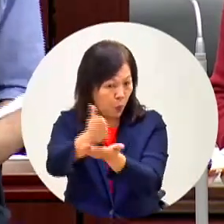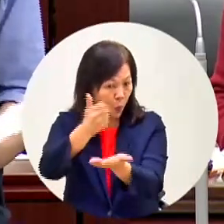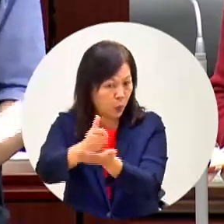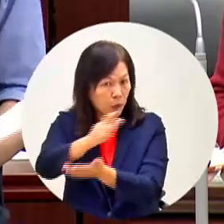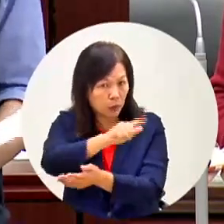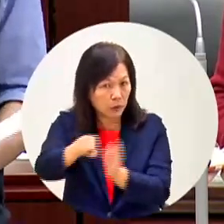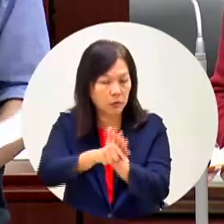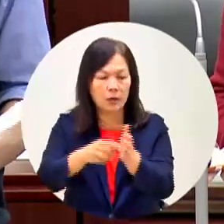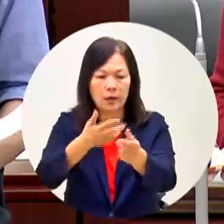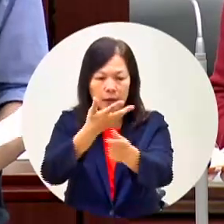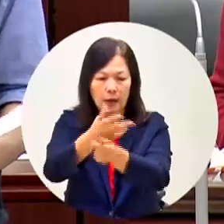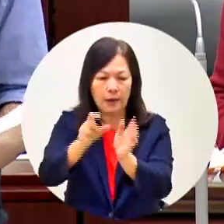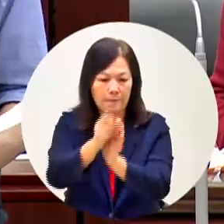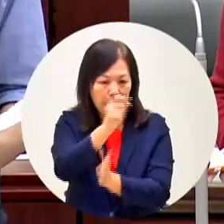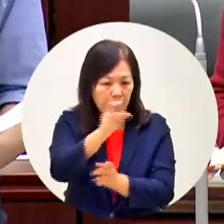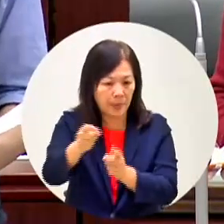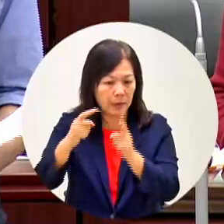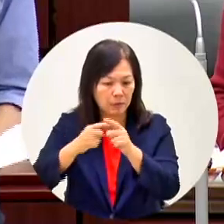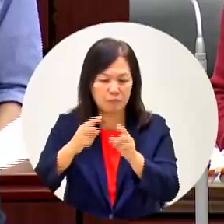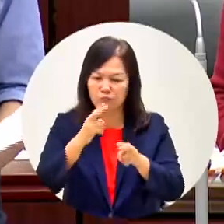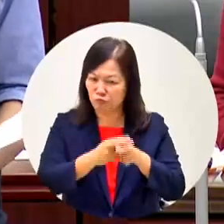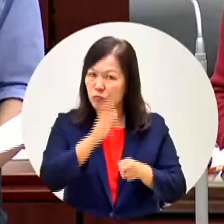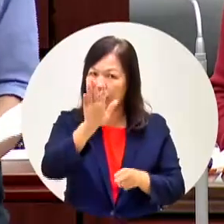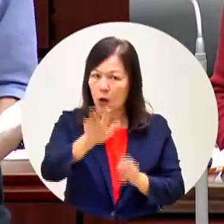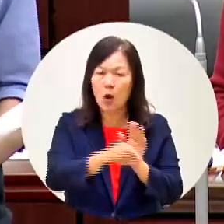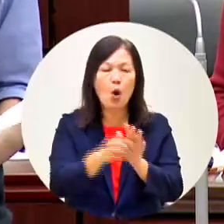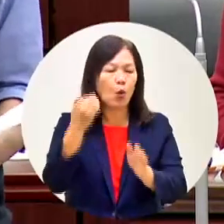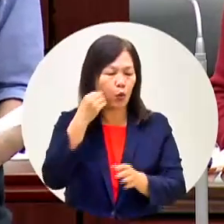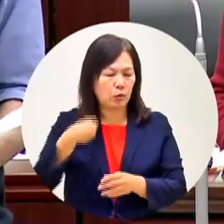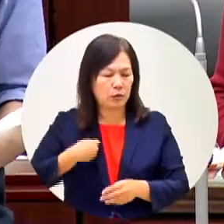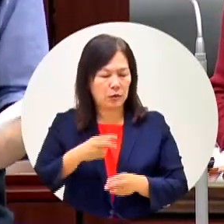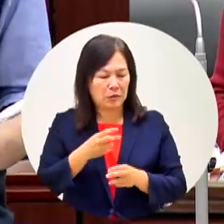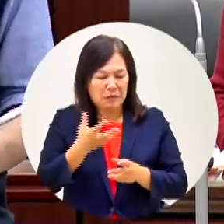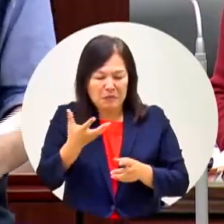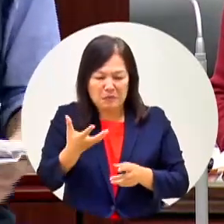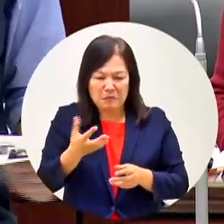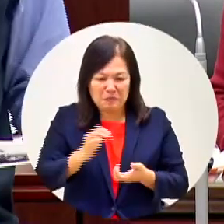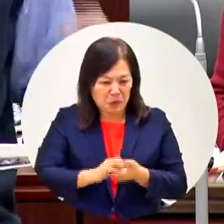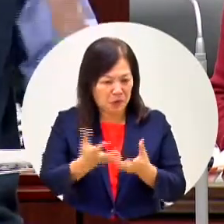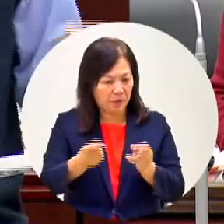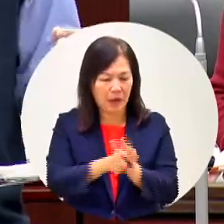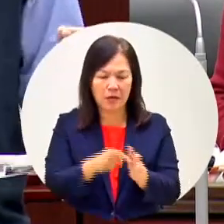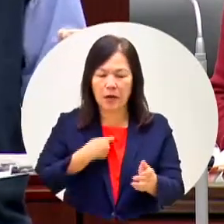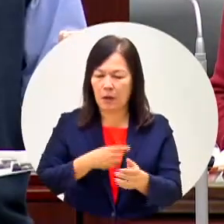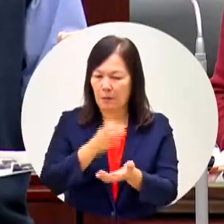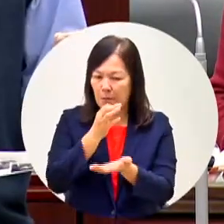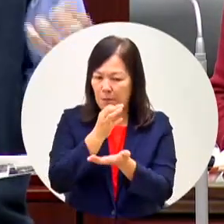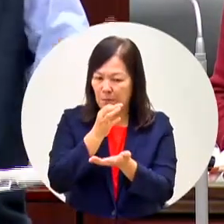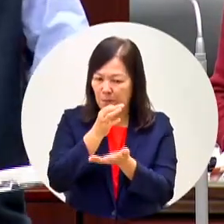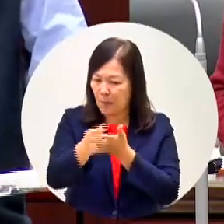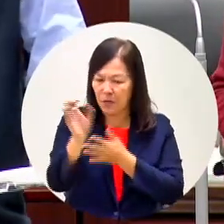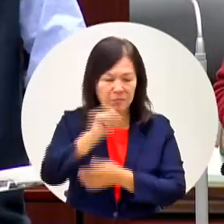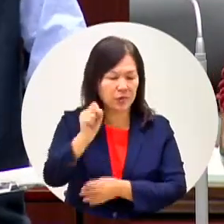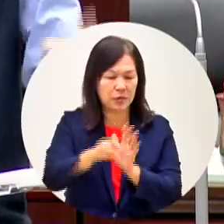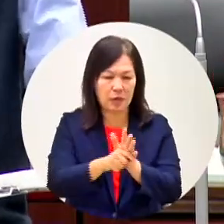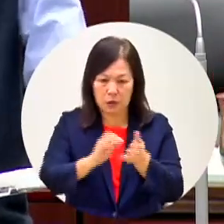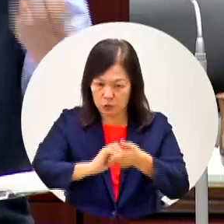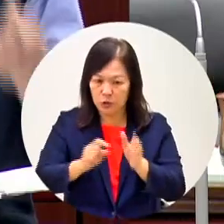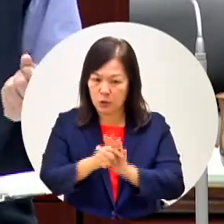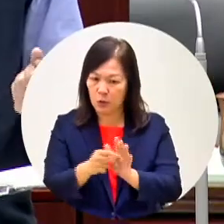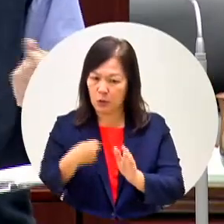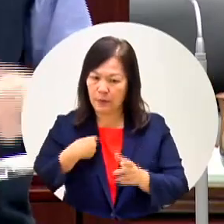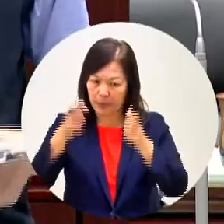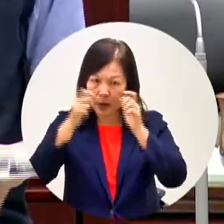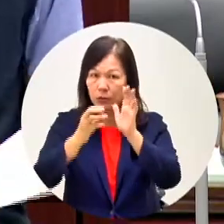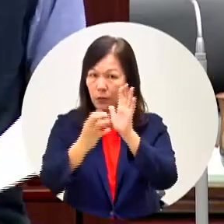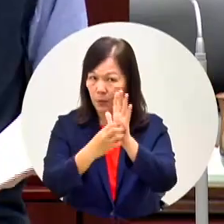没有把握不要出去，这才是确立高雄品牌。 我一个印象，台南有这